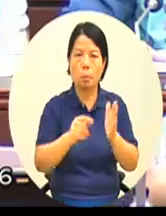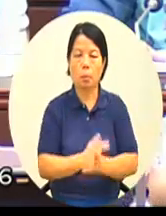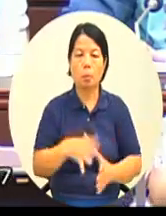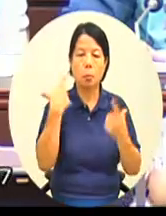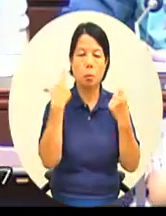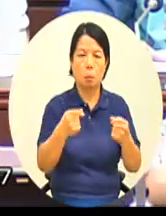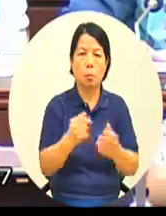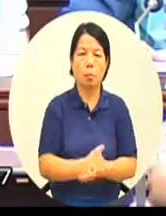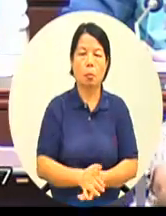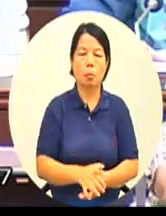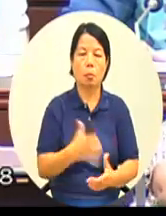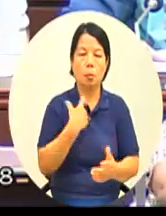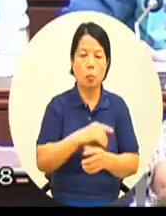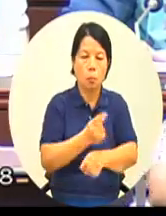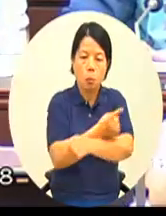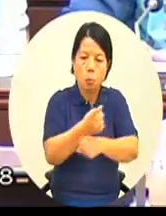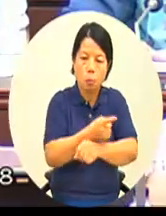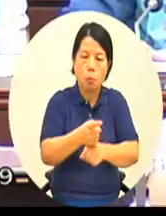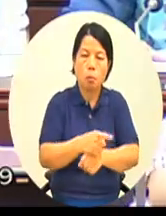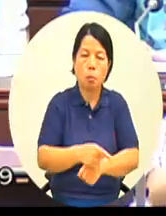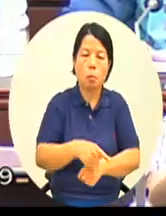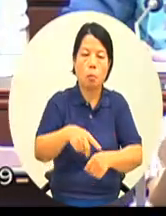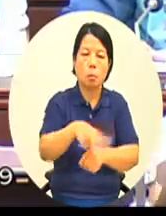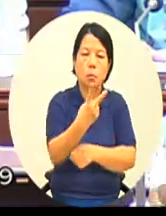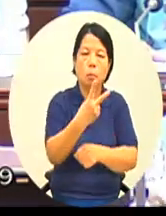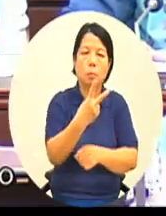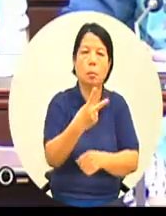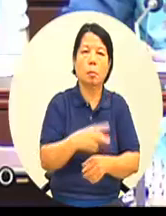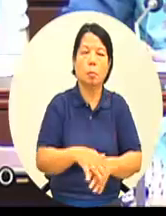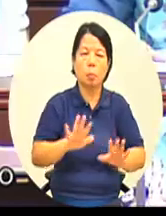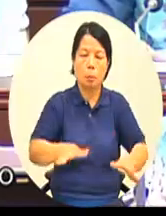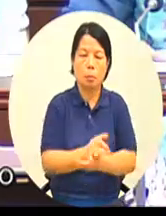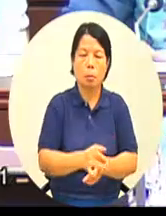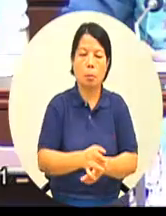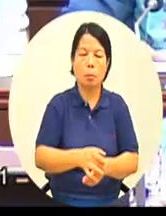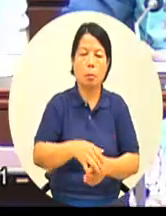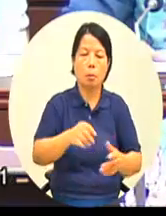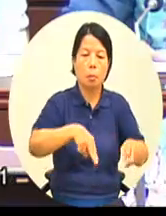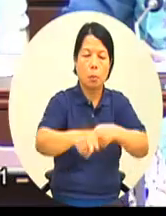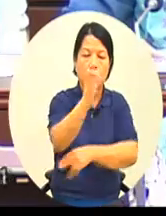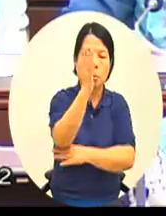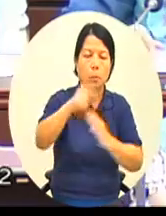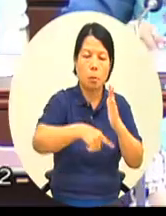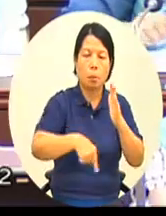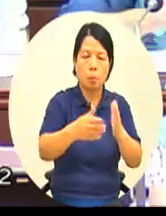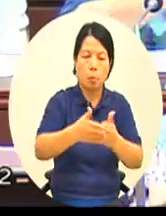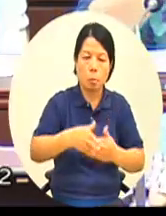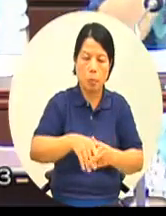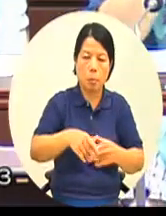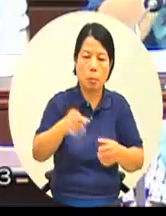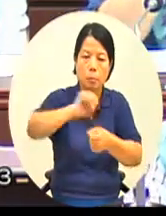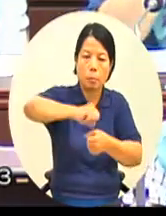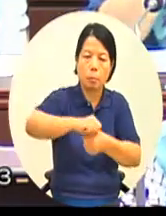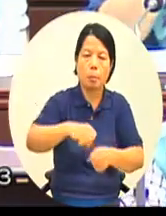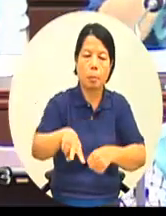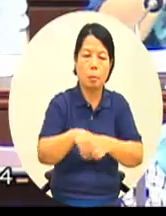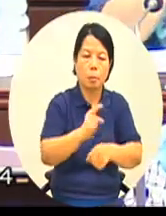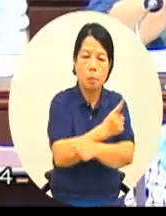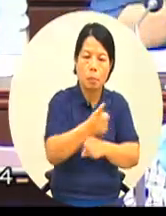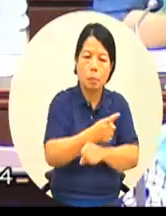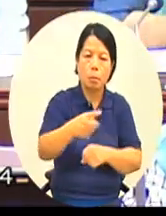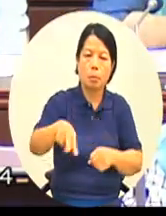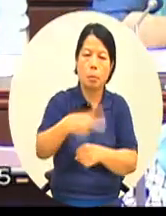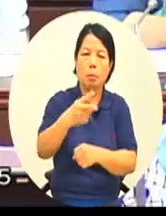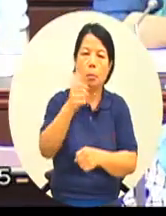来按钟点算的1个小时200元的这个部分，现在行政院也严厉 到时候补助的对岸会变成一个小时200